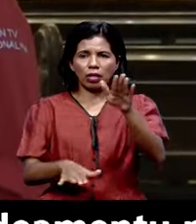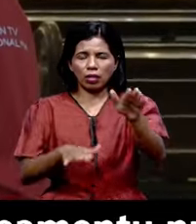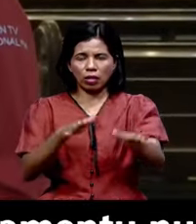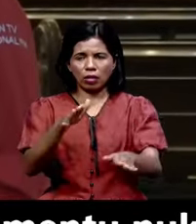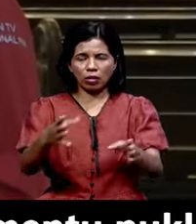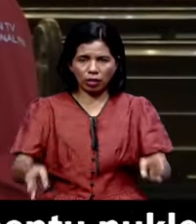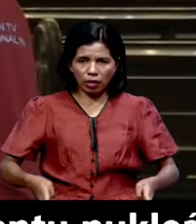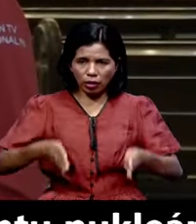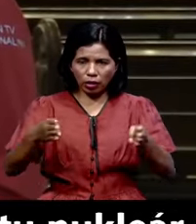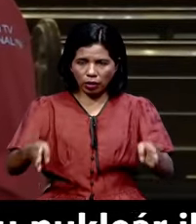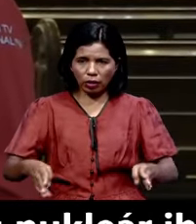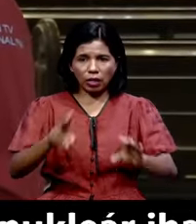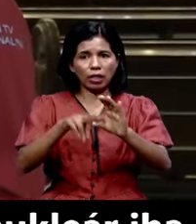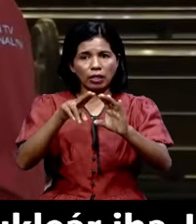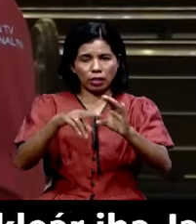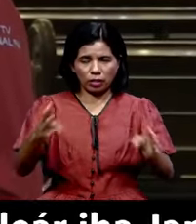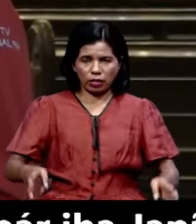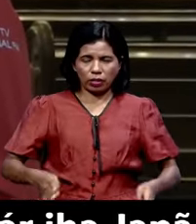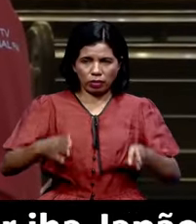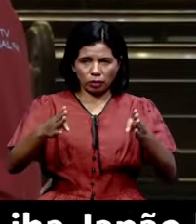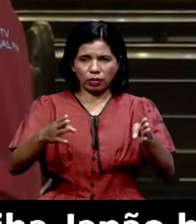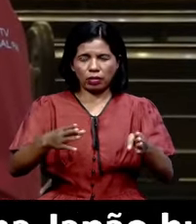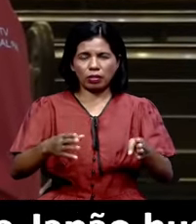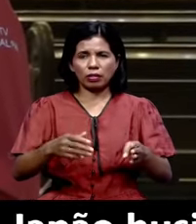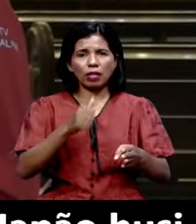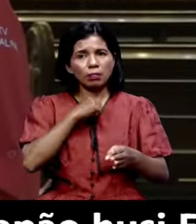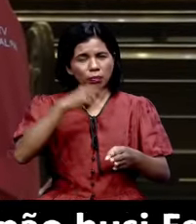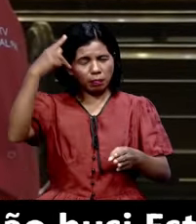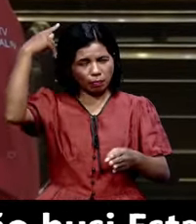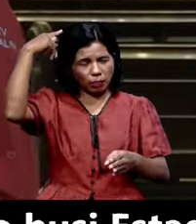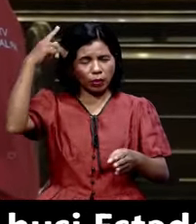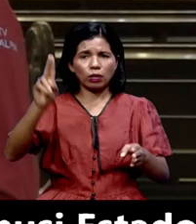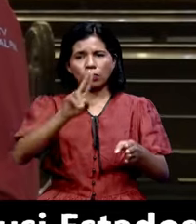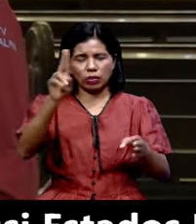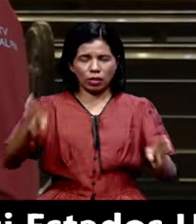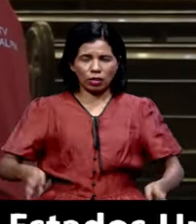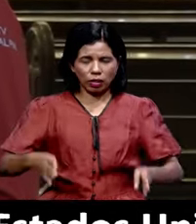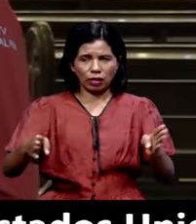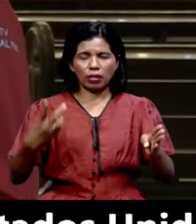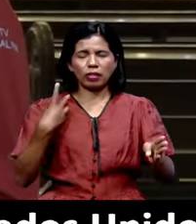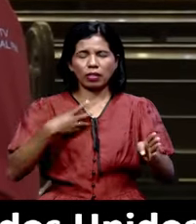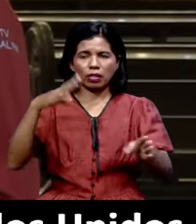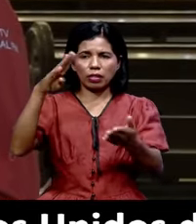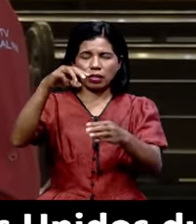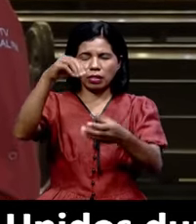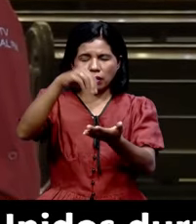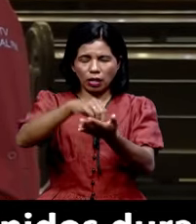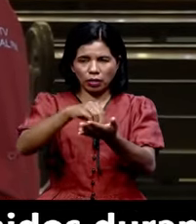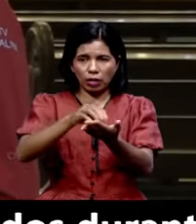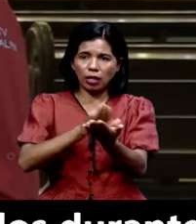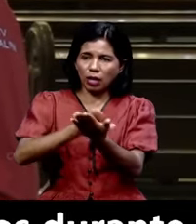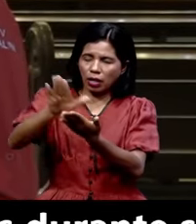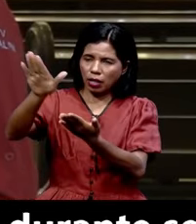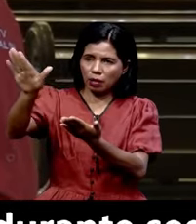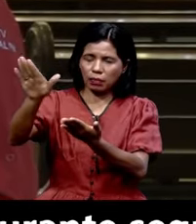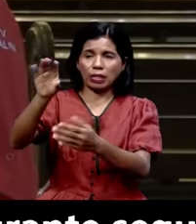kursi roda então iha buat rumah nebe inventa iha igreja ni laran atu facilita amu